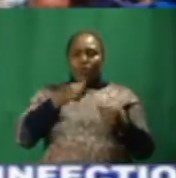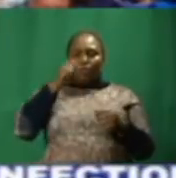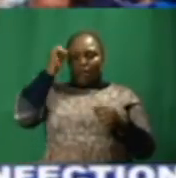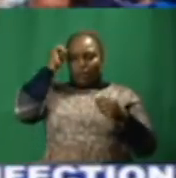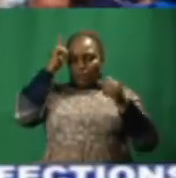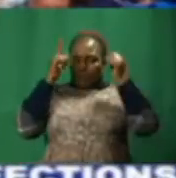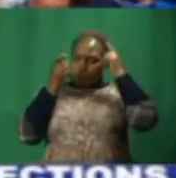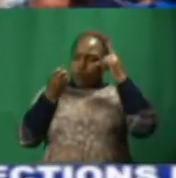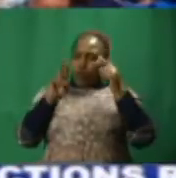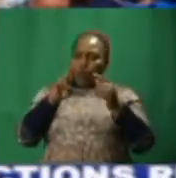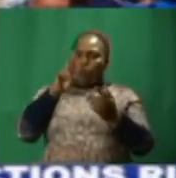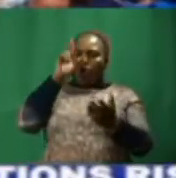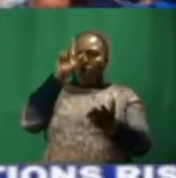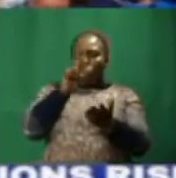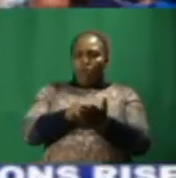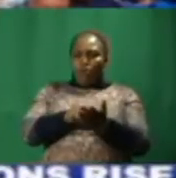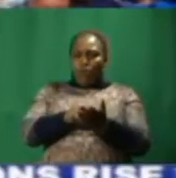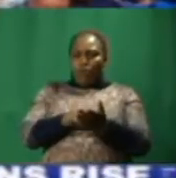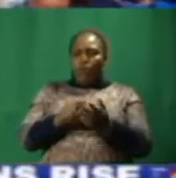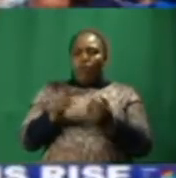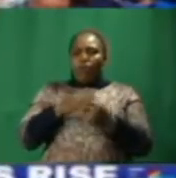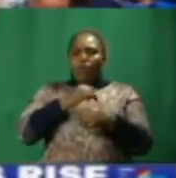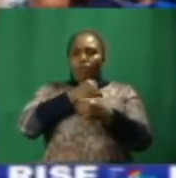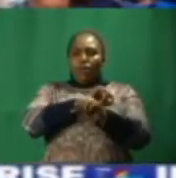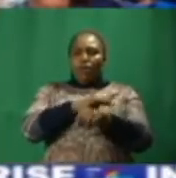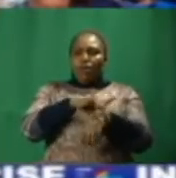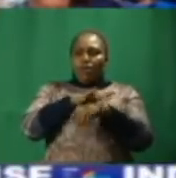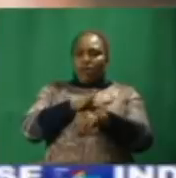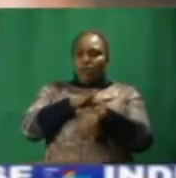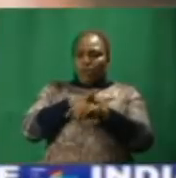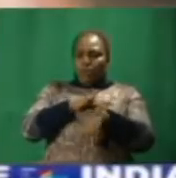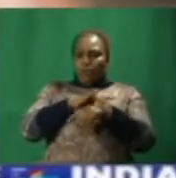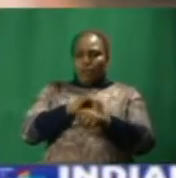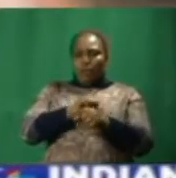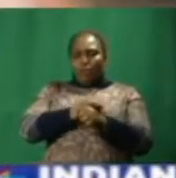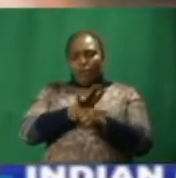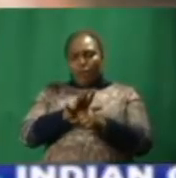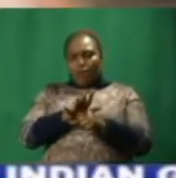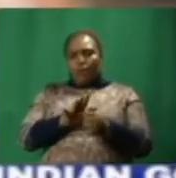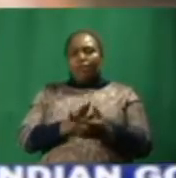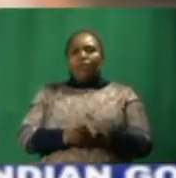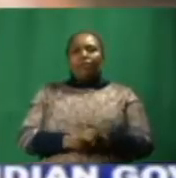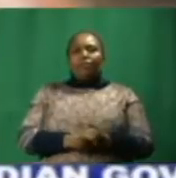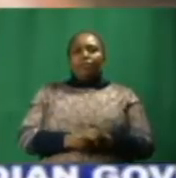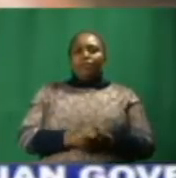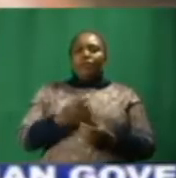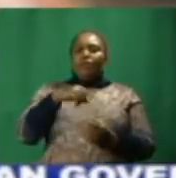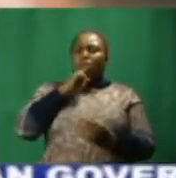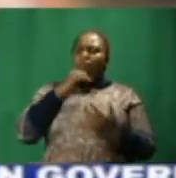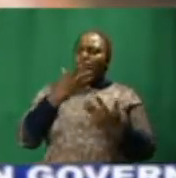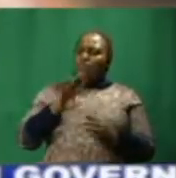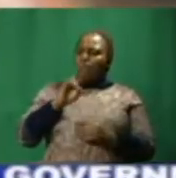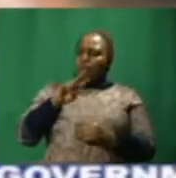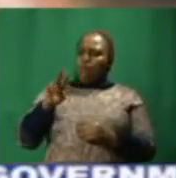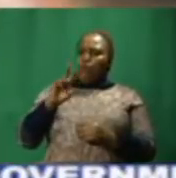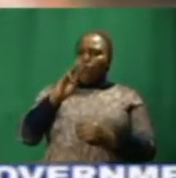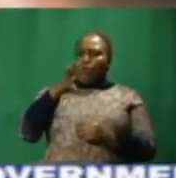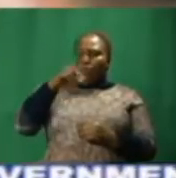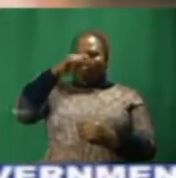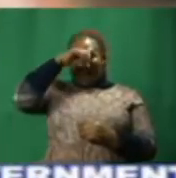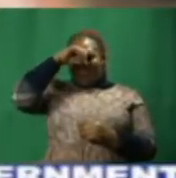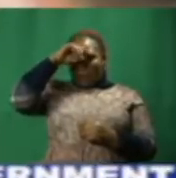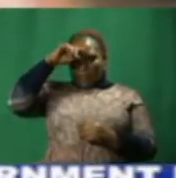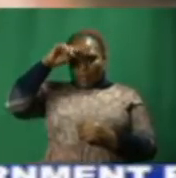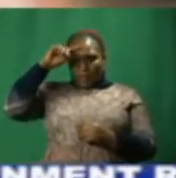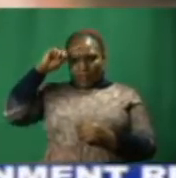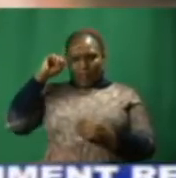noma imigomo yekuvikela kwanza kwemkhuhlane i-COVID-19 kodwa bakhanze ukuthi kutaba likhuni.